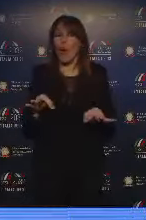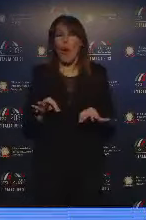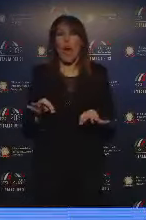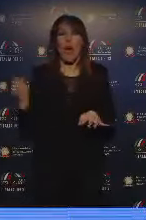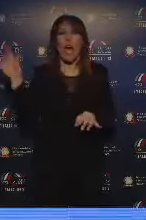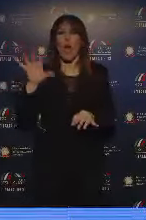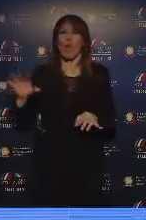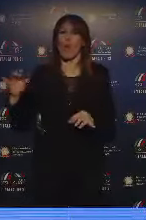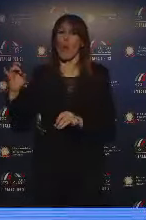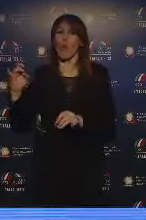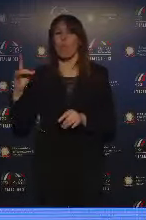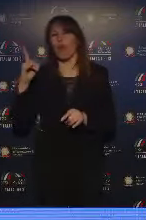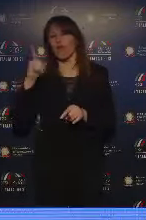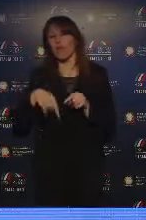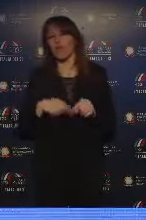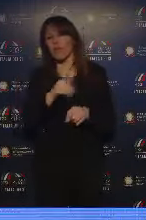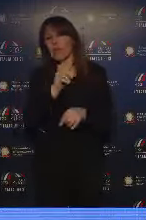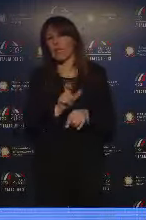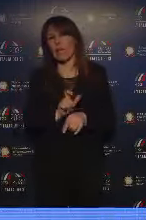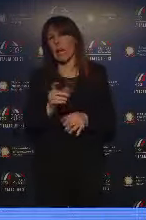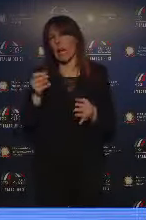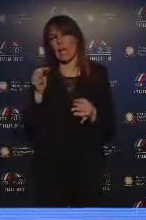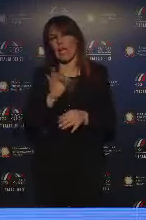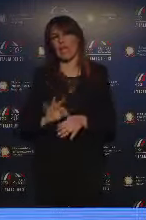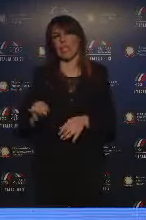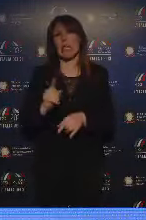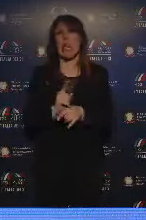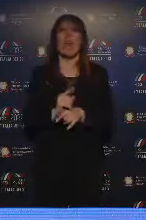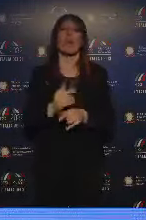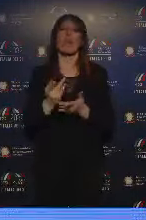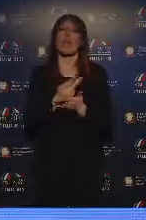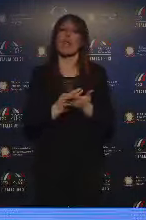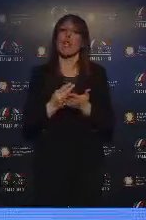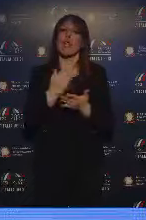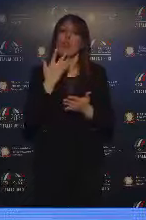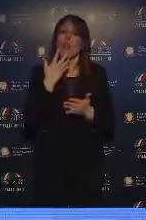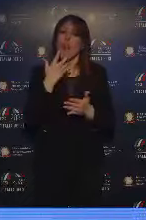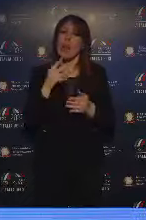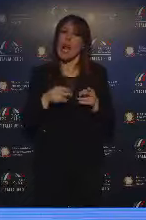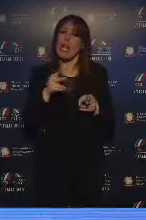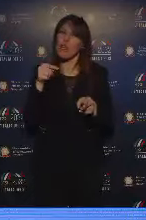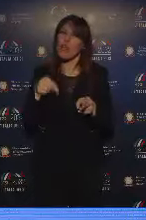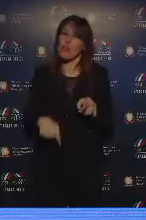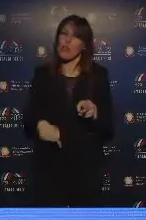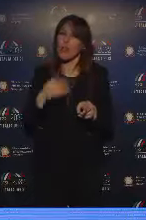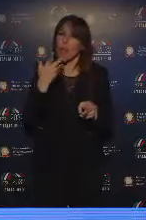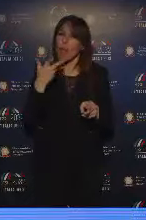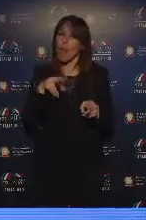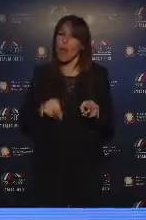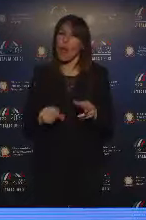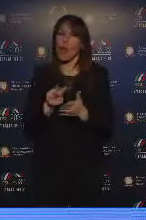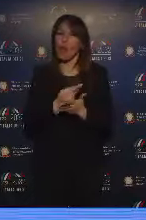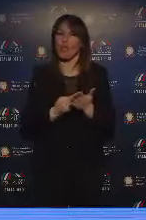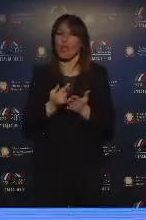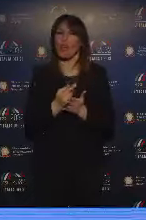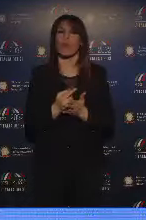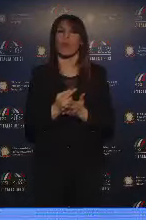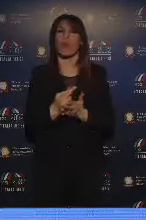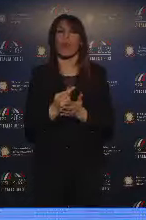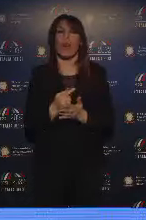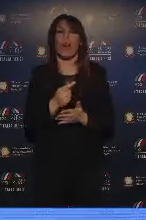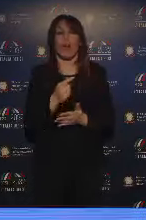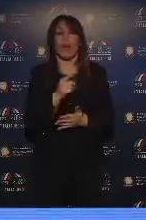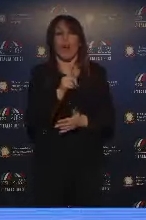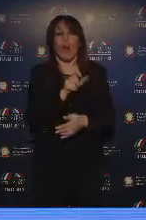ho chiesto che si procedesse alla progettazione anche di tutte le linee a sud è chiaro che un Un lucano mi dice sì però state facendo la